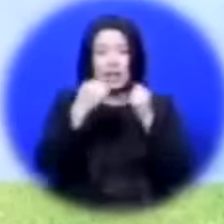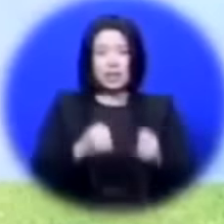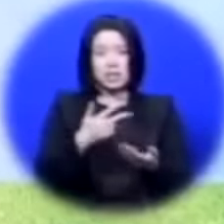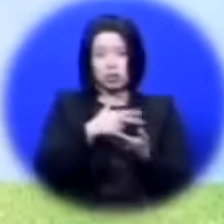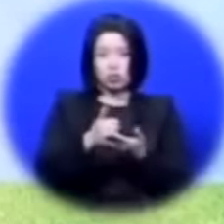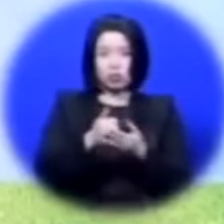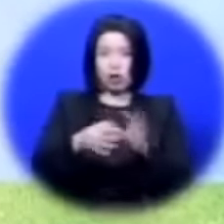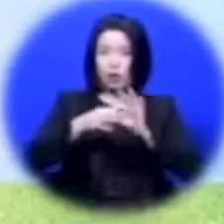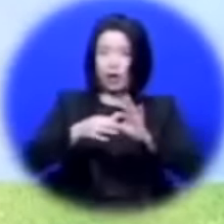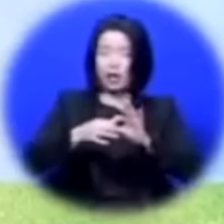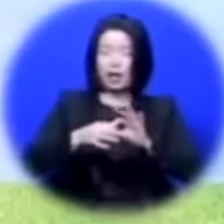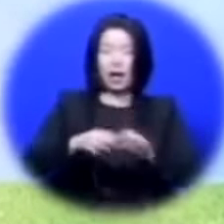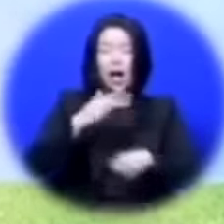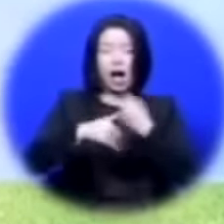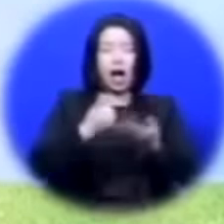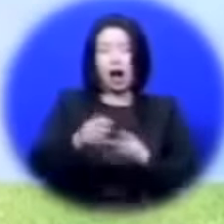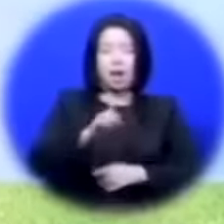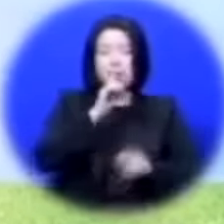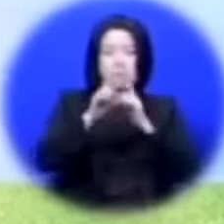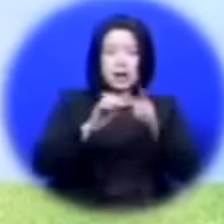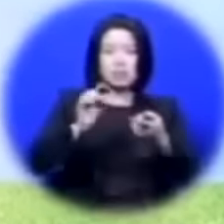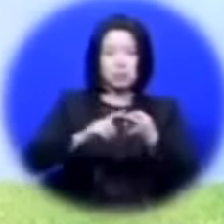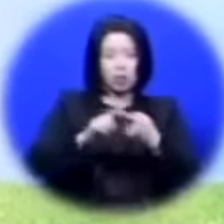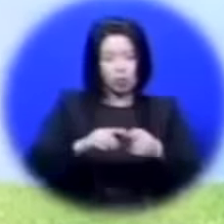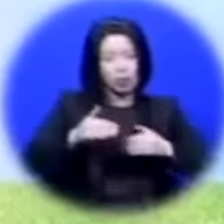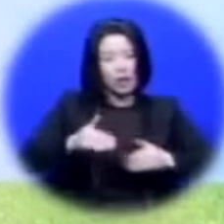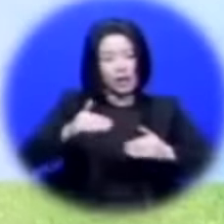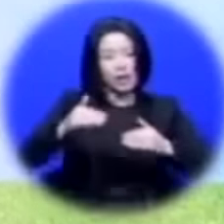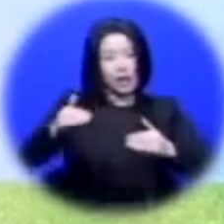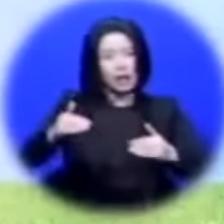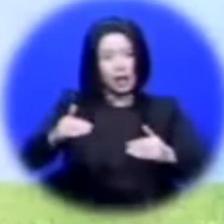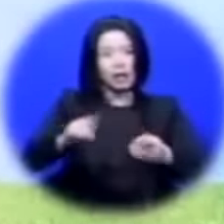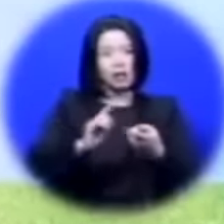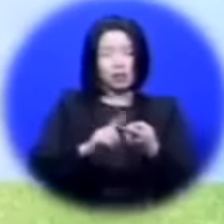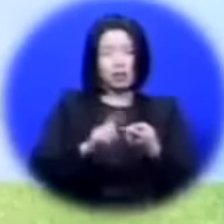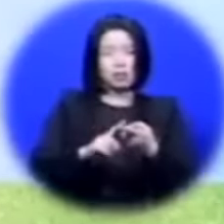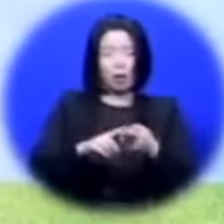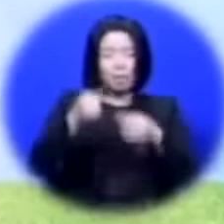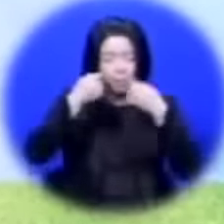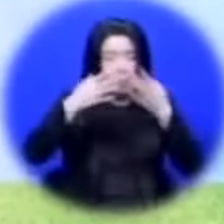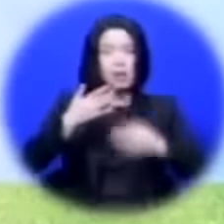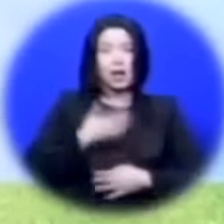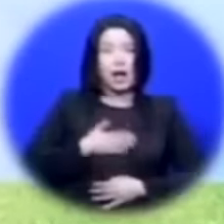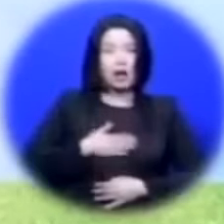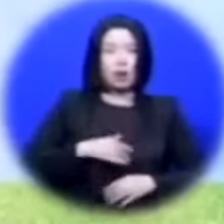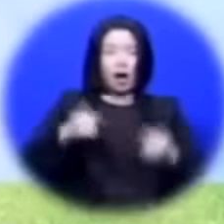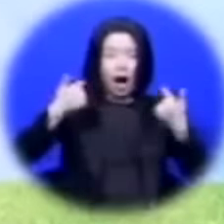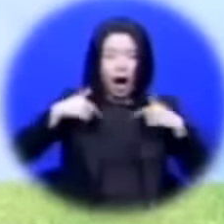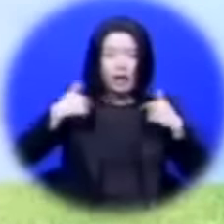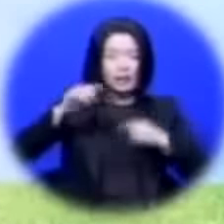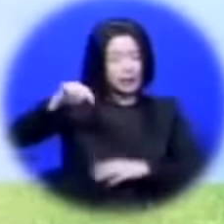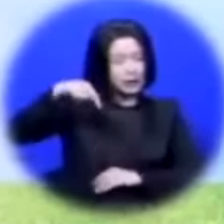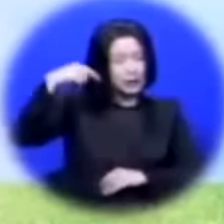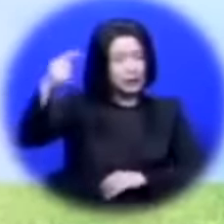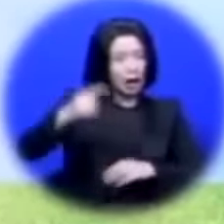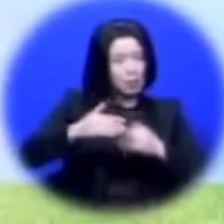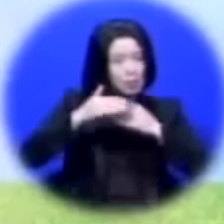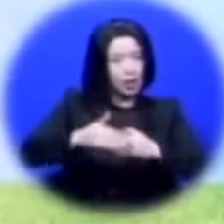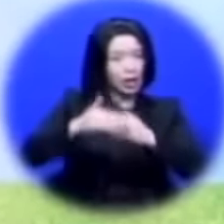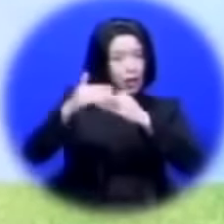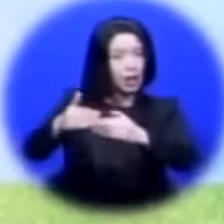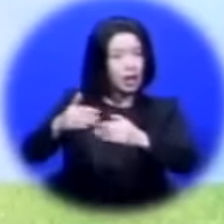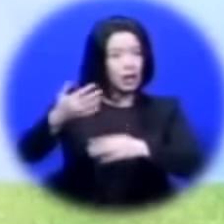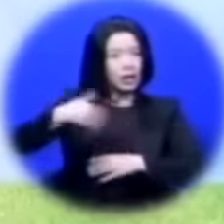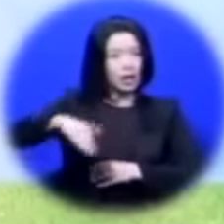관계가 하나님의 말씀대로 이렇게 진행된다는 사실을 분명히 알고 항상 그다음 단계로 나아가야